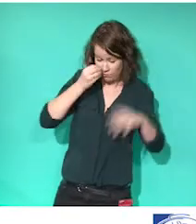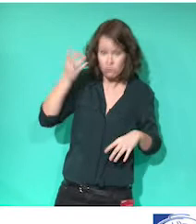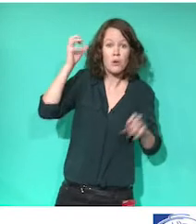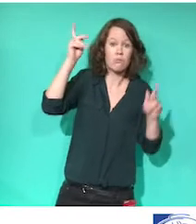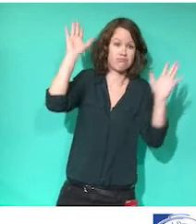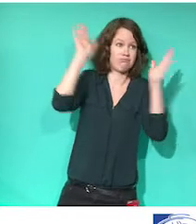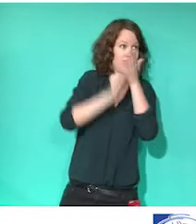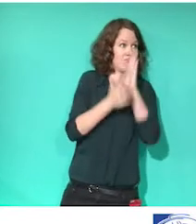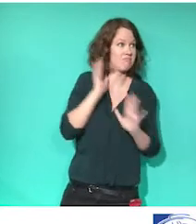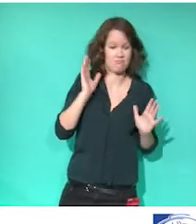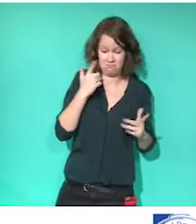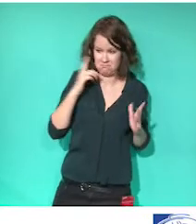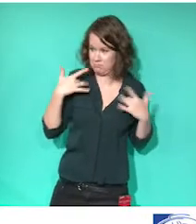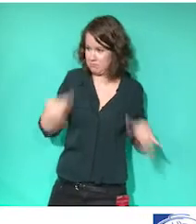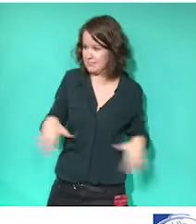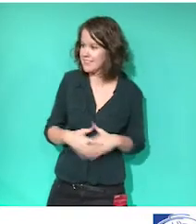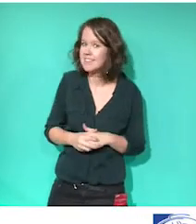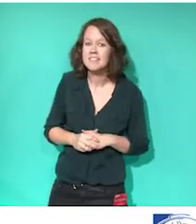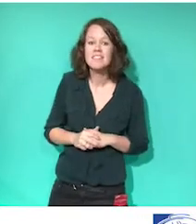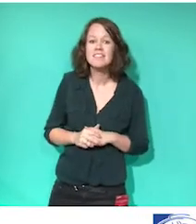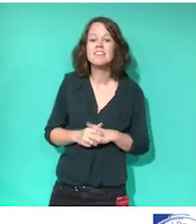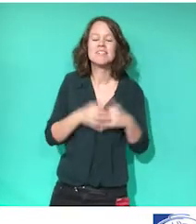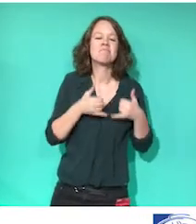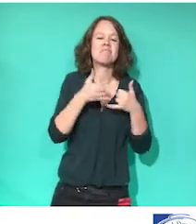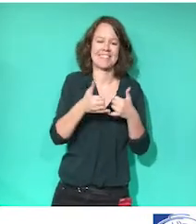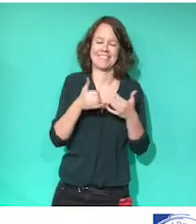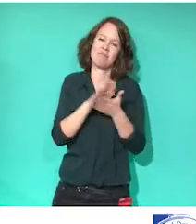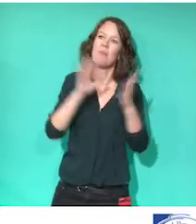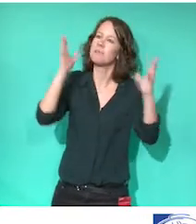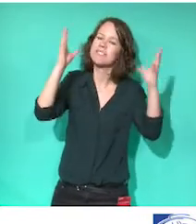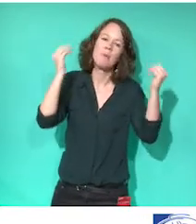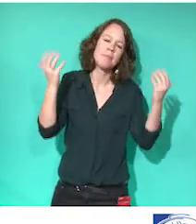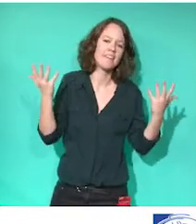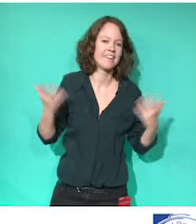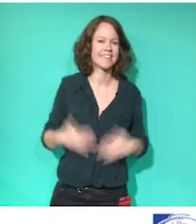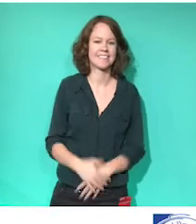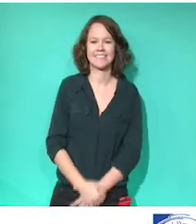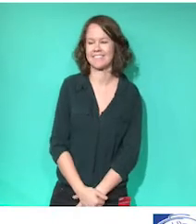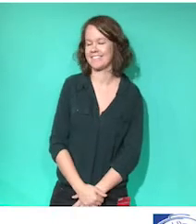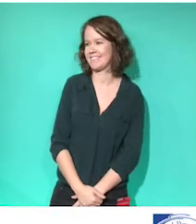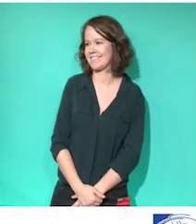Bon, ouais. Voilà. Prix de la catégorie. Applaudissez. Ah.